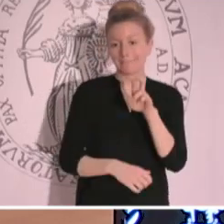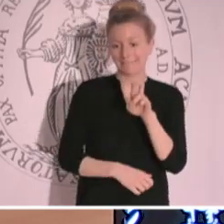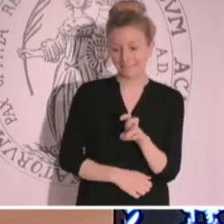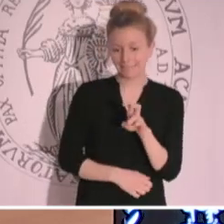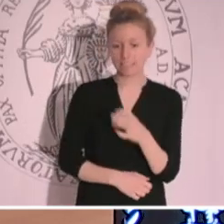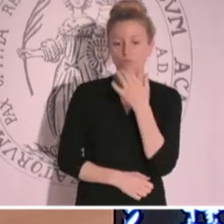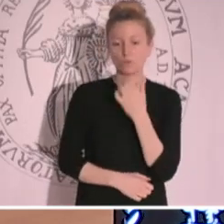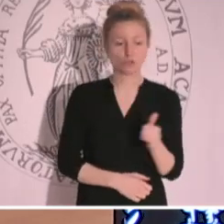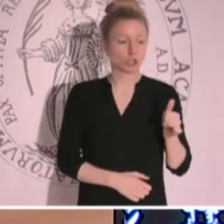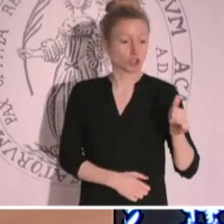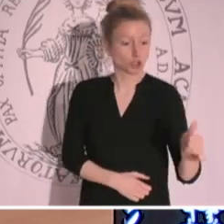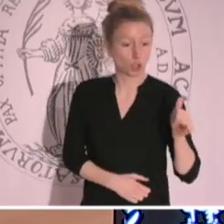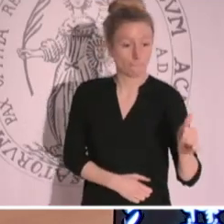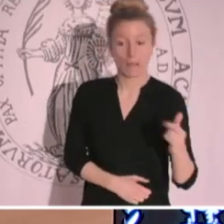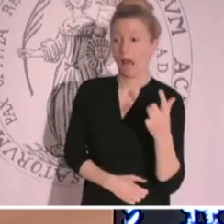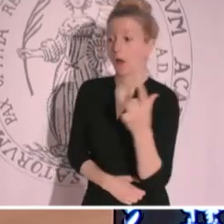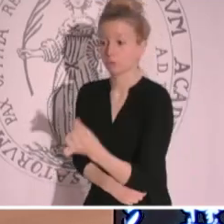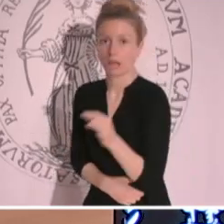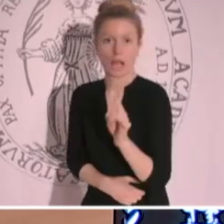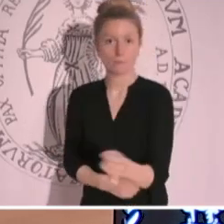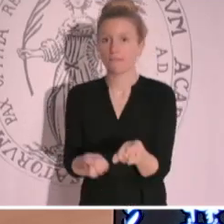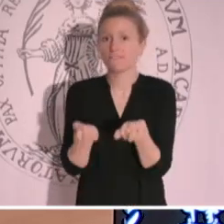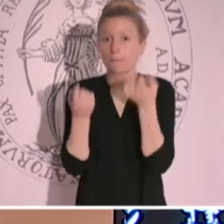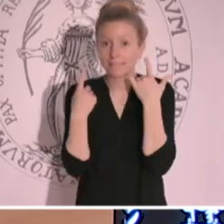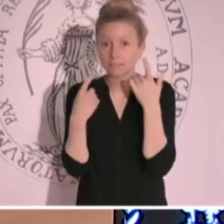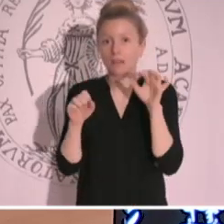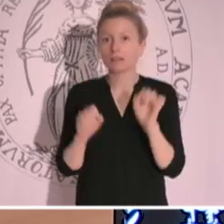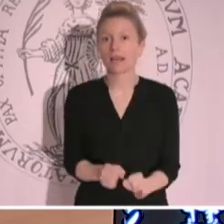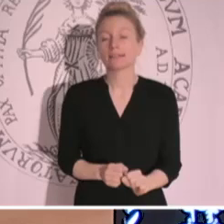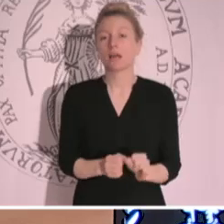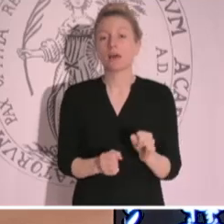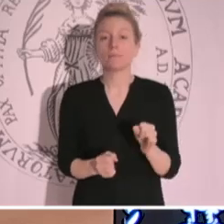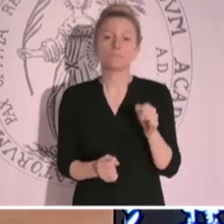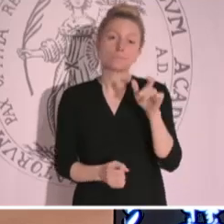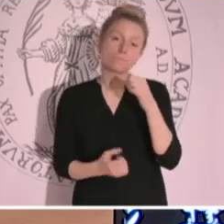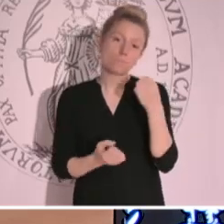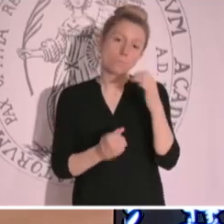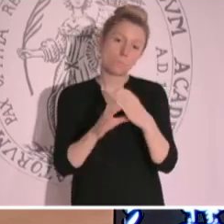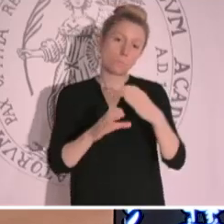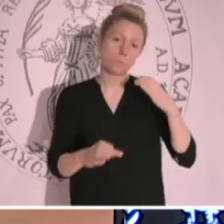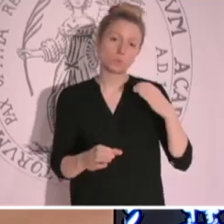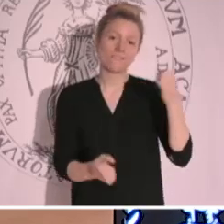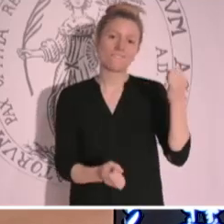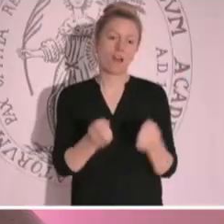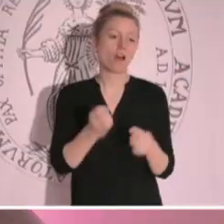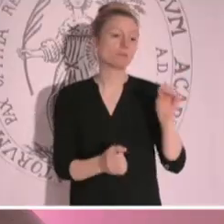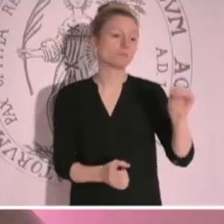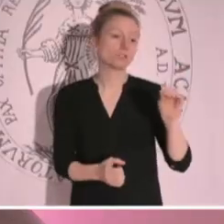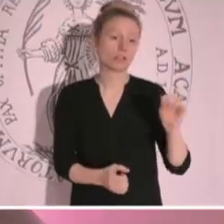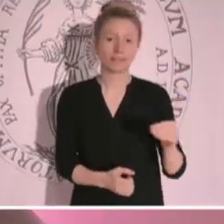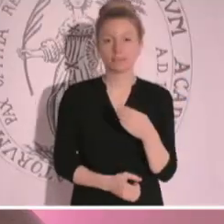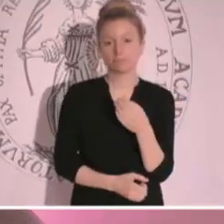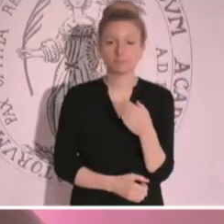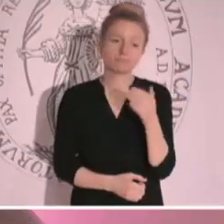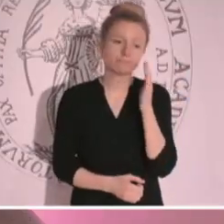eigentlich da gar nicht, dann sagt der Busfahrer, ach, ich halte für Sie auch mal. Das ist schon etwas, was man, glaube ich, in anderen Städten gar nicht so erlebt.